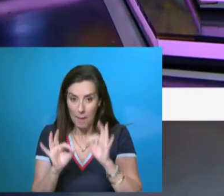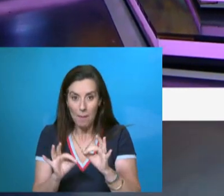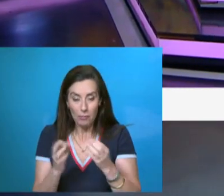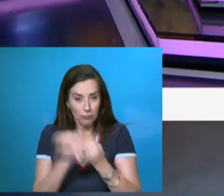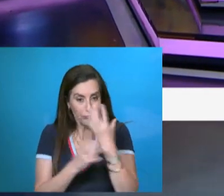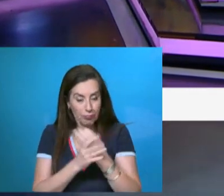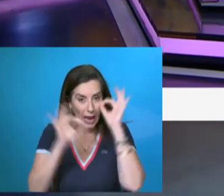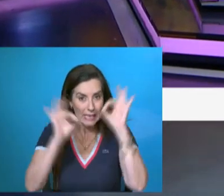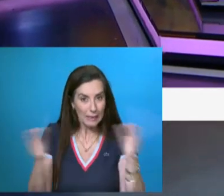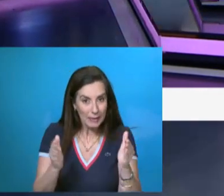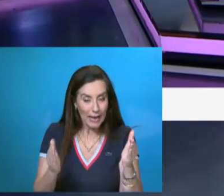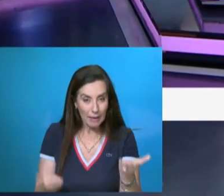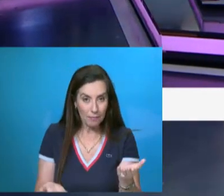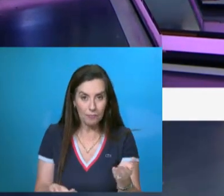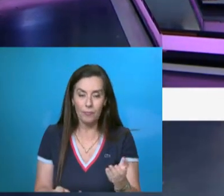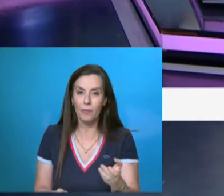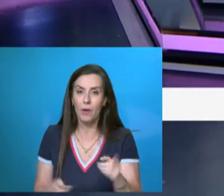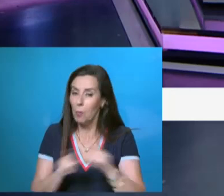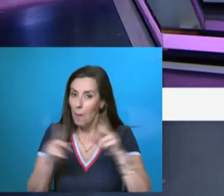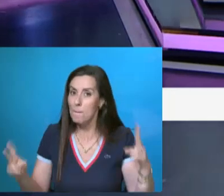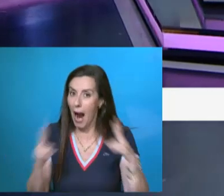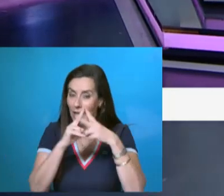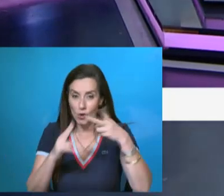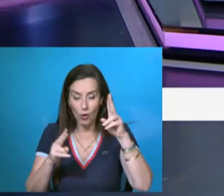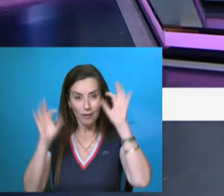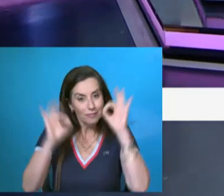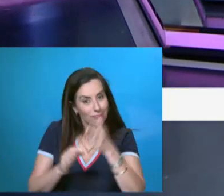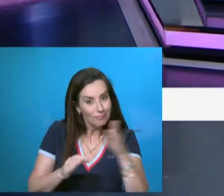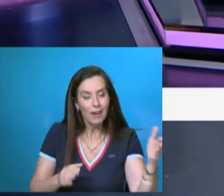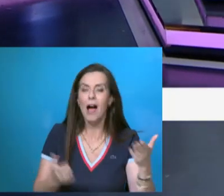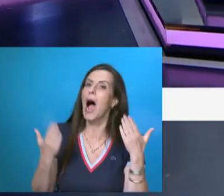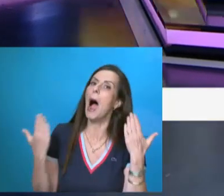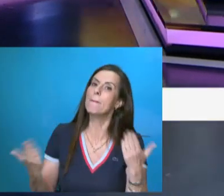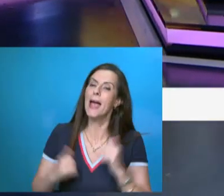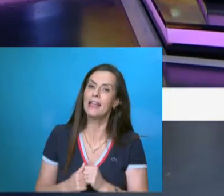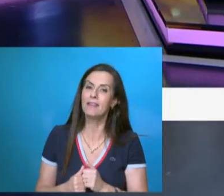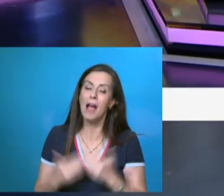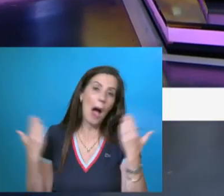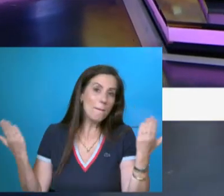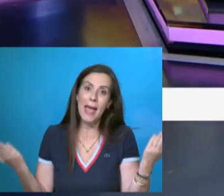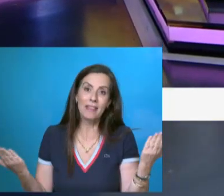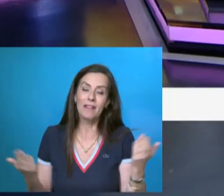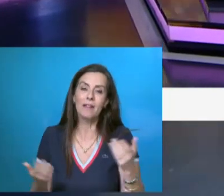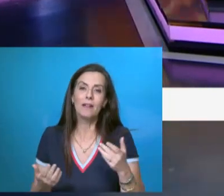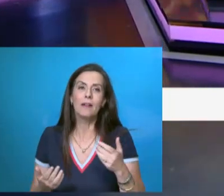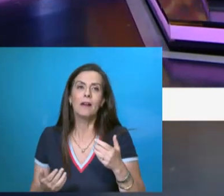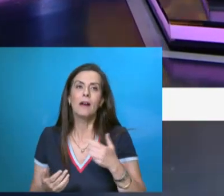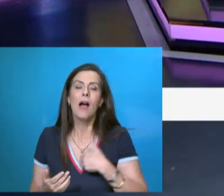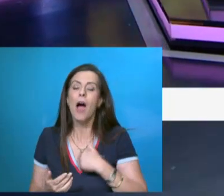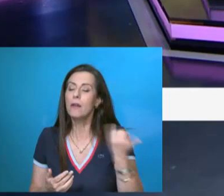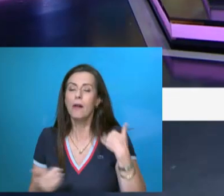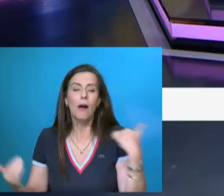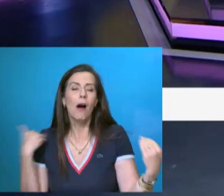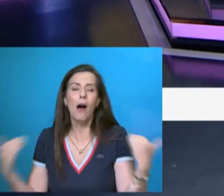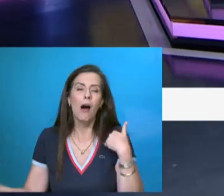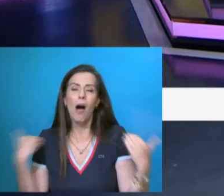עסק אחרים? אנחנו כמו בפריז, יהיו לנו יותר ויותר בולנג'רי כאלה? אמן ואמן. תראי, המסנג'ר שלי לא הפסיק לצלצל.